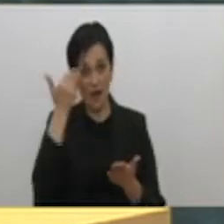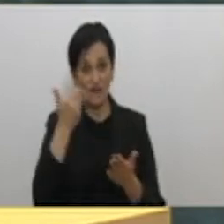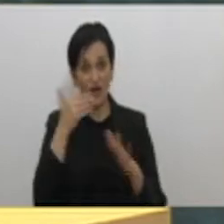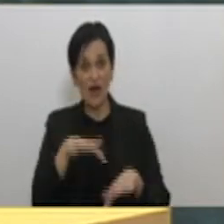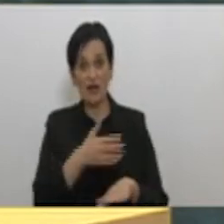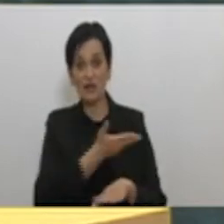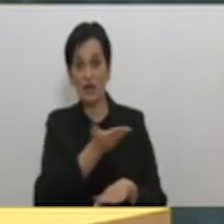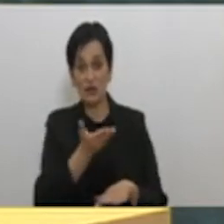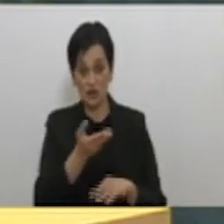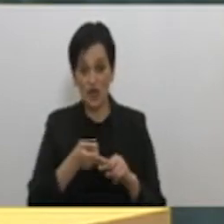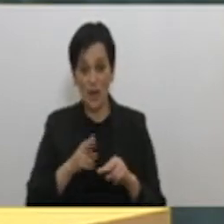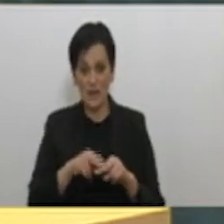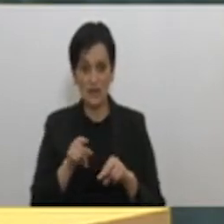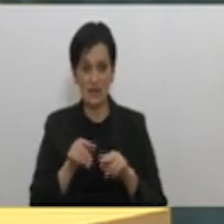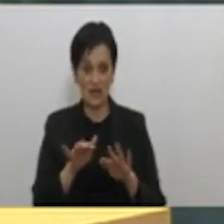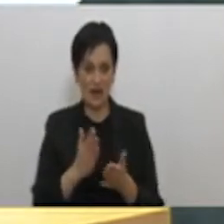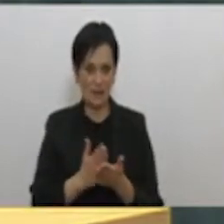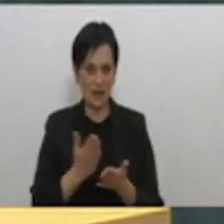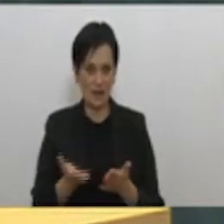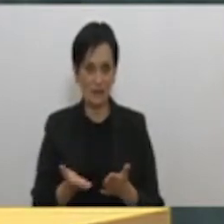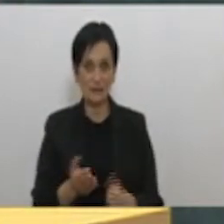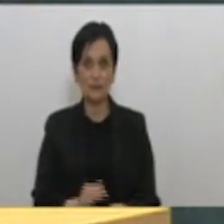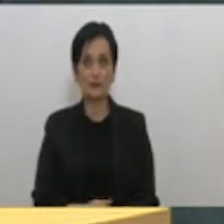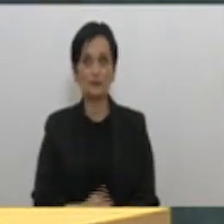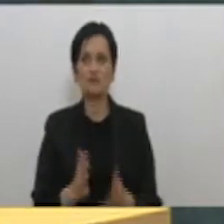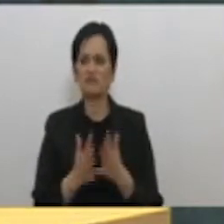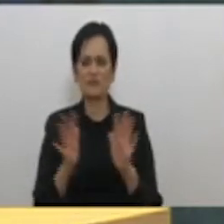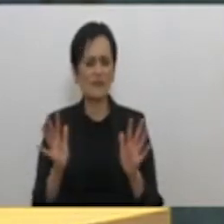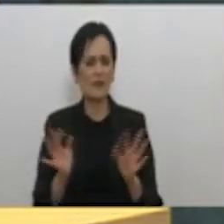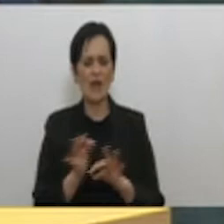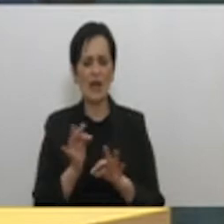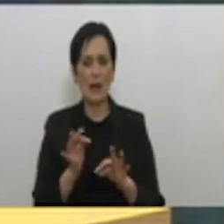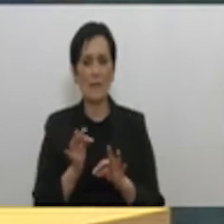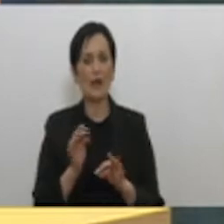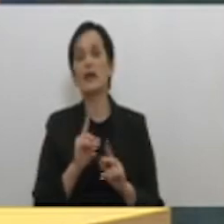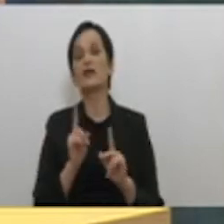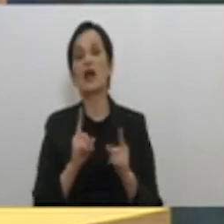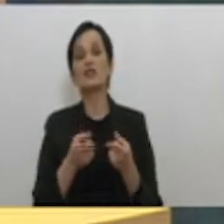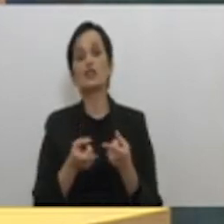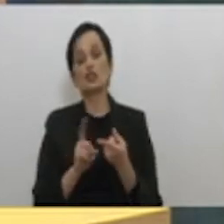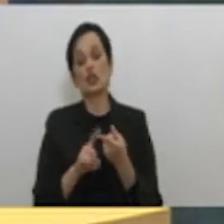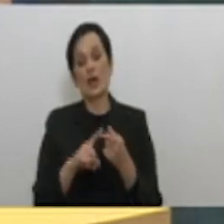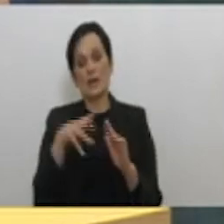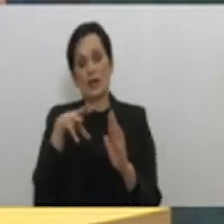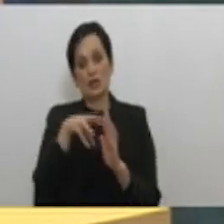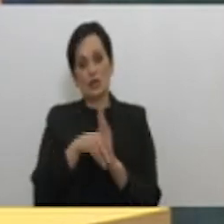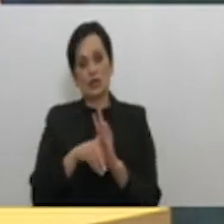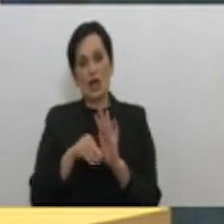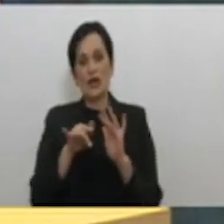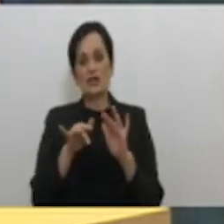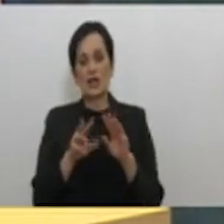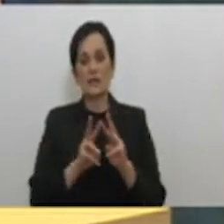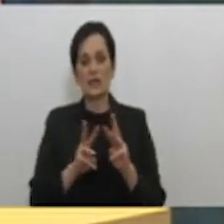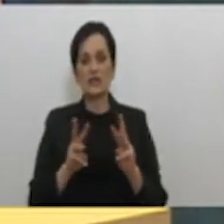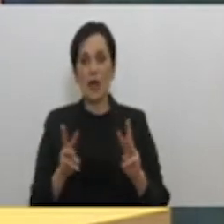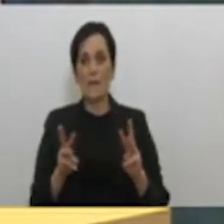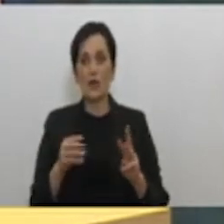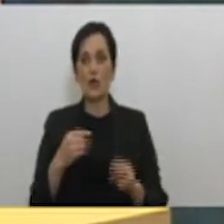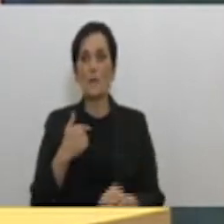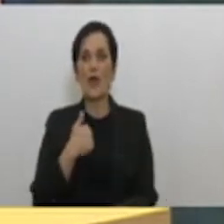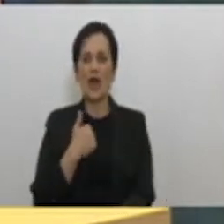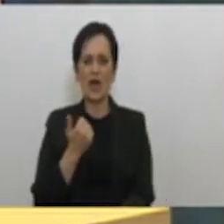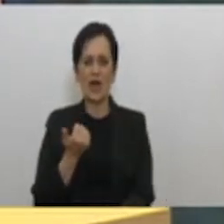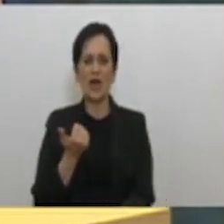Aia mai si asta, kme. Beti arapere. Ehalat ce eheba iso și na gan sakveta sa ministrus. Meram